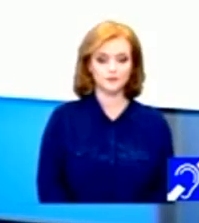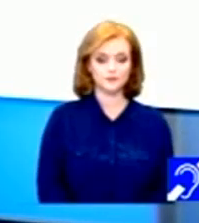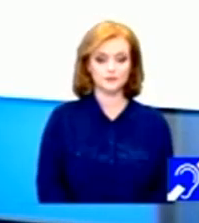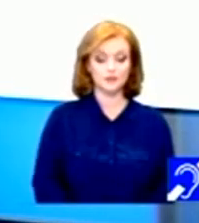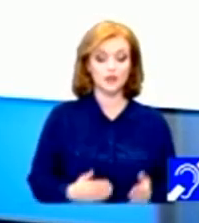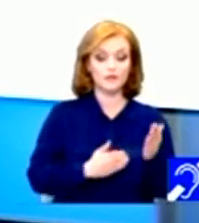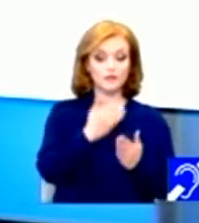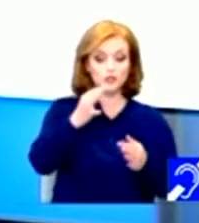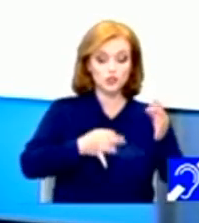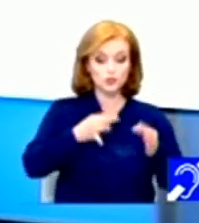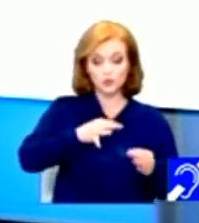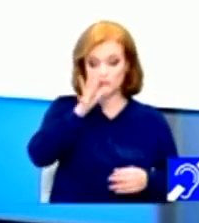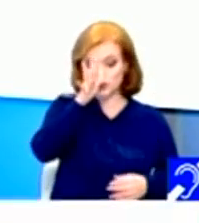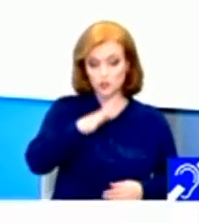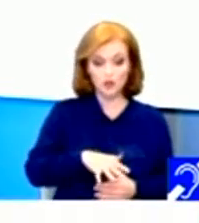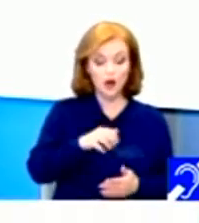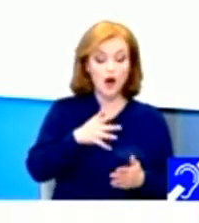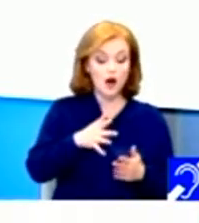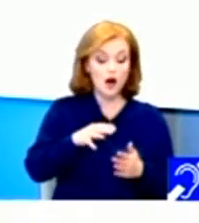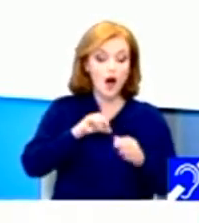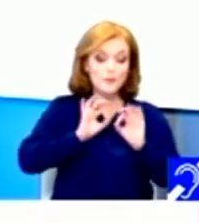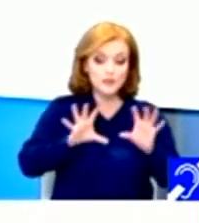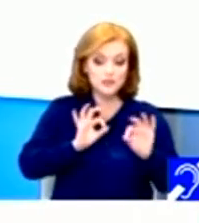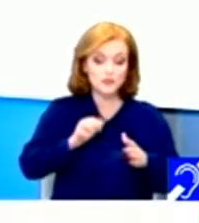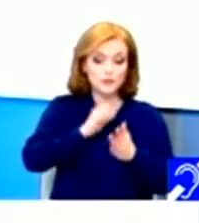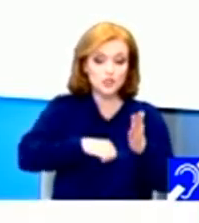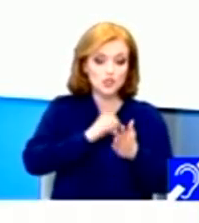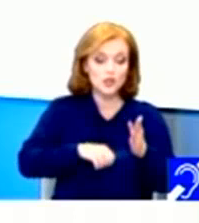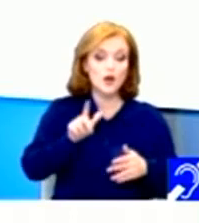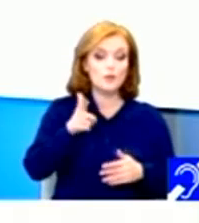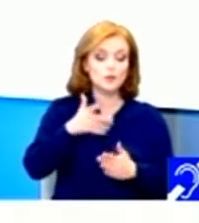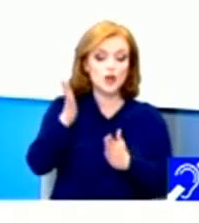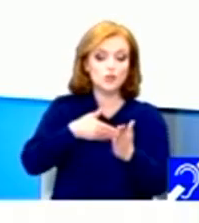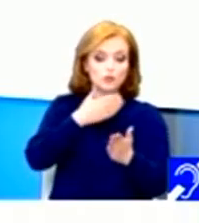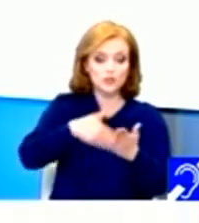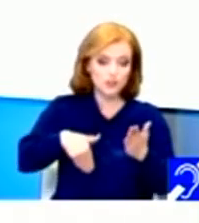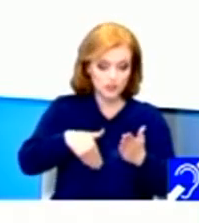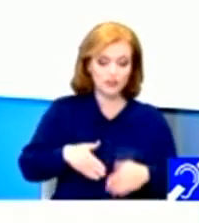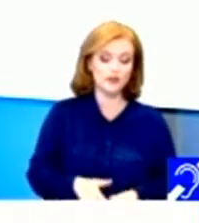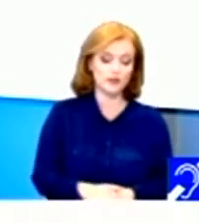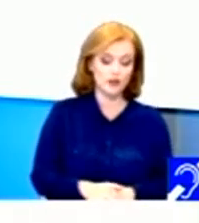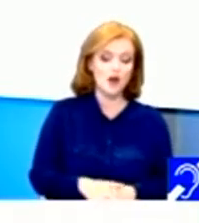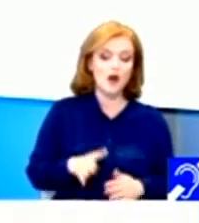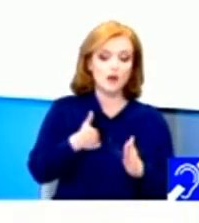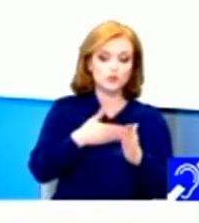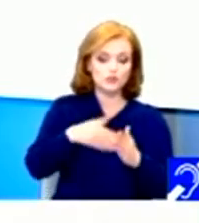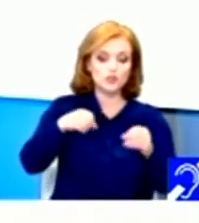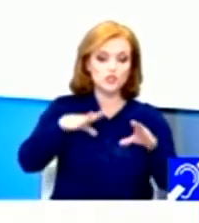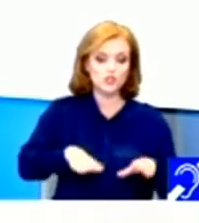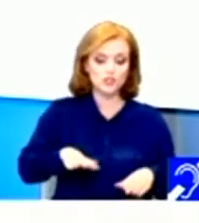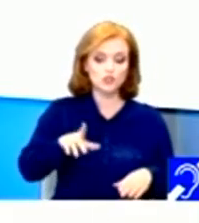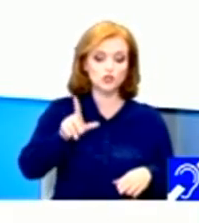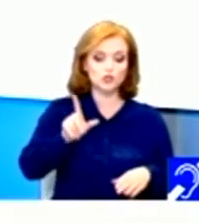apel de la Chișinău a publicat motivarea hotărârii prin care a validat mandatul de primar obținut de Andrei Năstase în urma alegerilor din